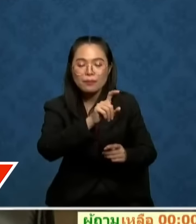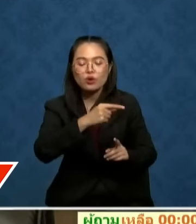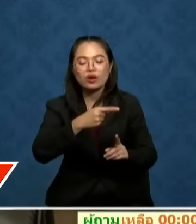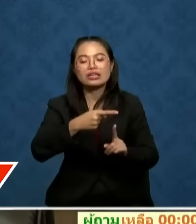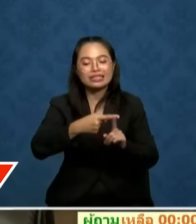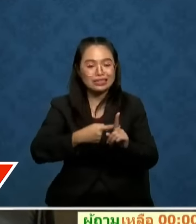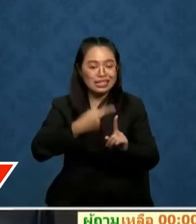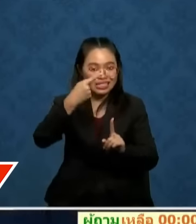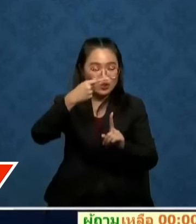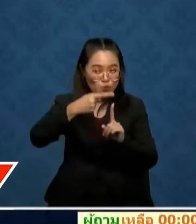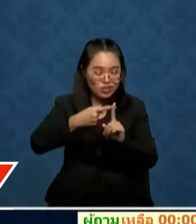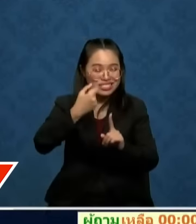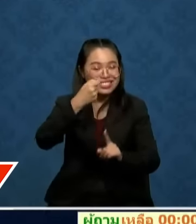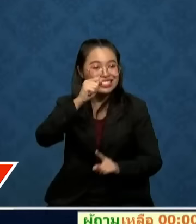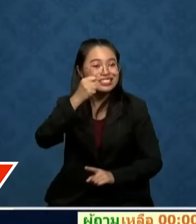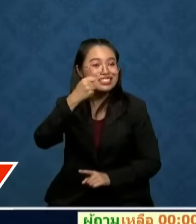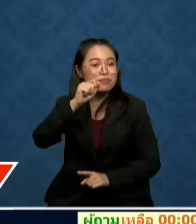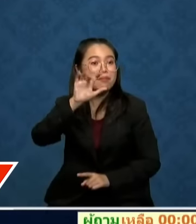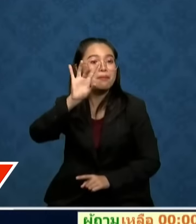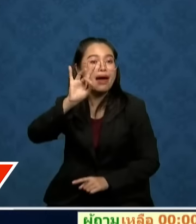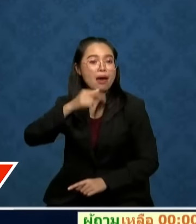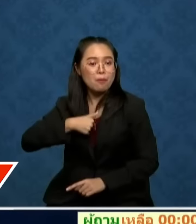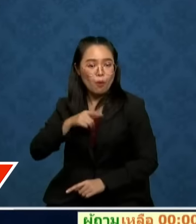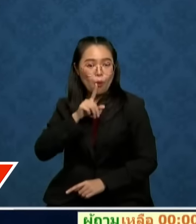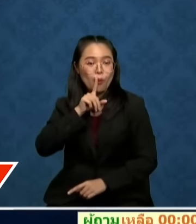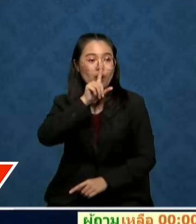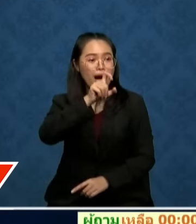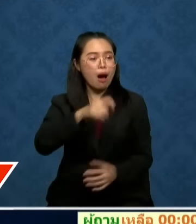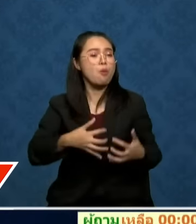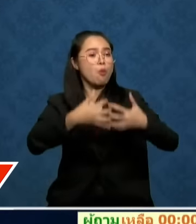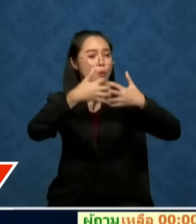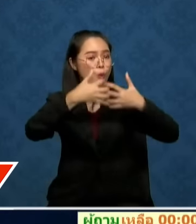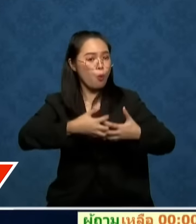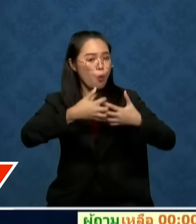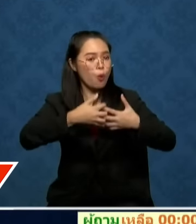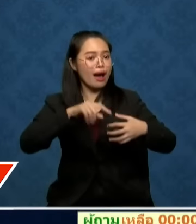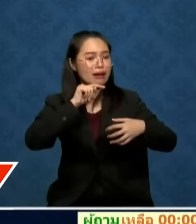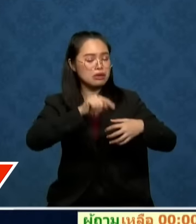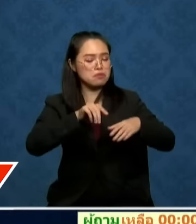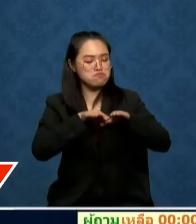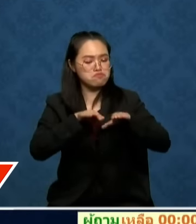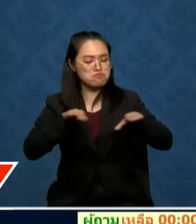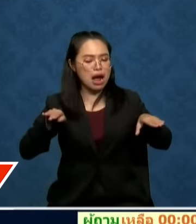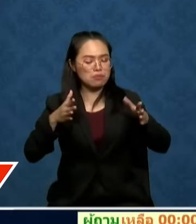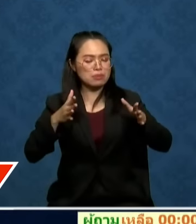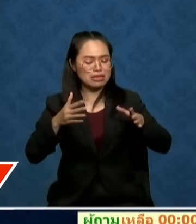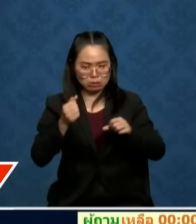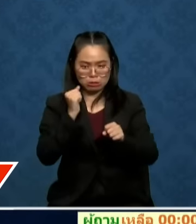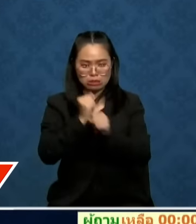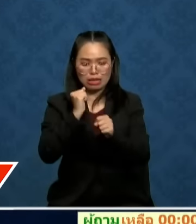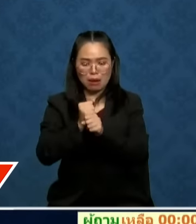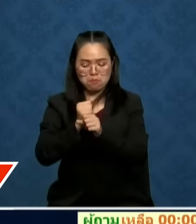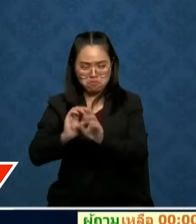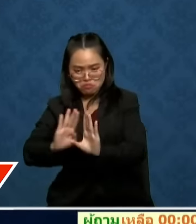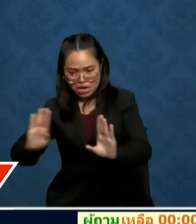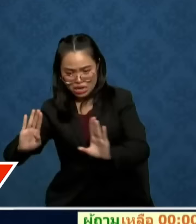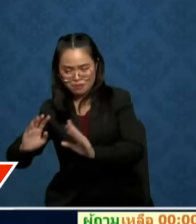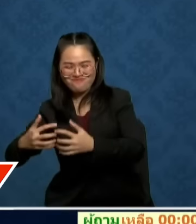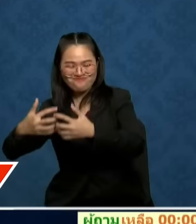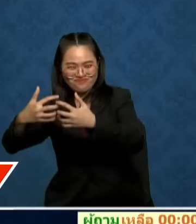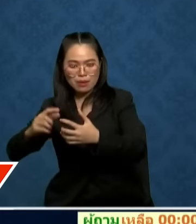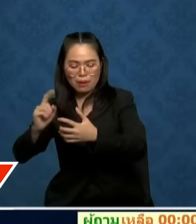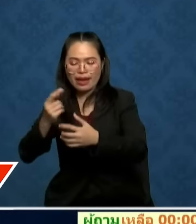18มกราคมว่าโรงงานแห่งนี้เป็นโรงงานที่ไม่ได้มาตรฐานและกำลังจะไปเปิดสาขาเพิ่มอีก1สาขาขอให้ท่านช่วยตรวจสอบหน่อยที่ปก